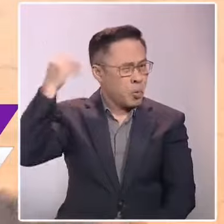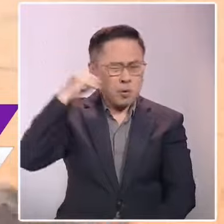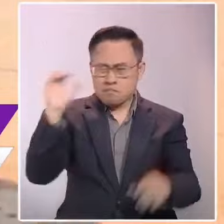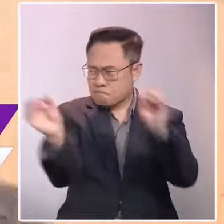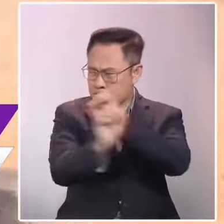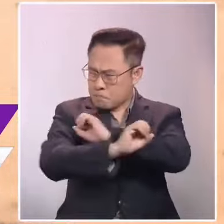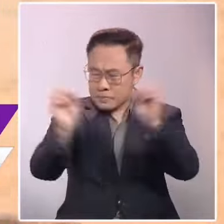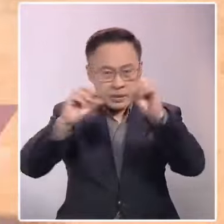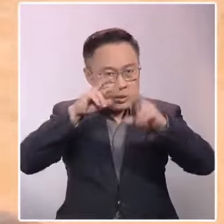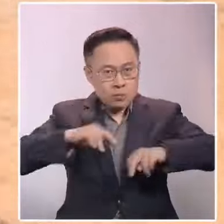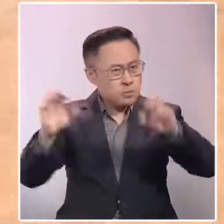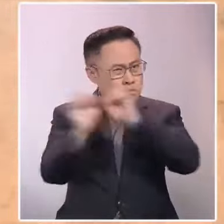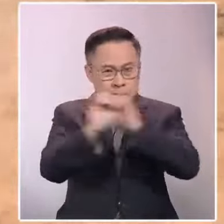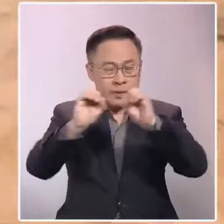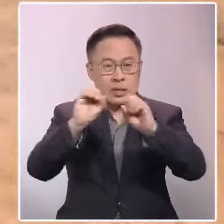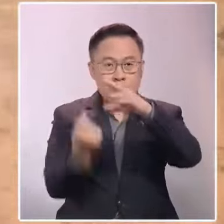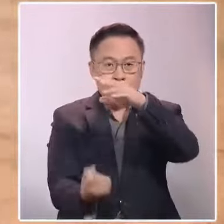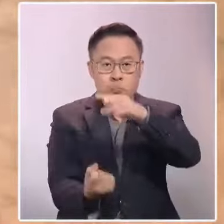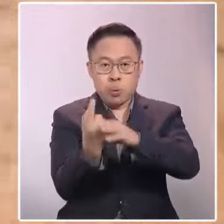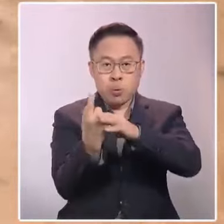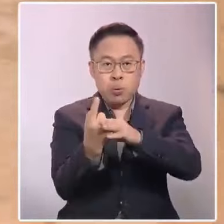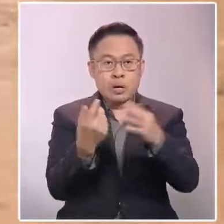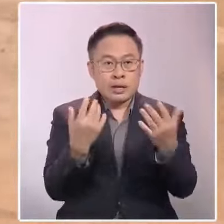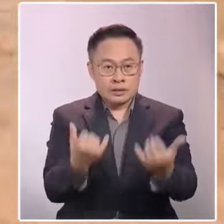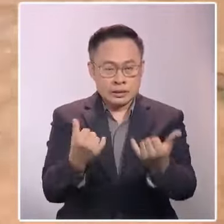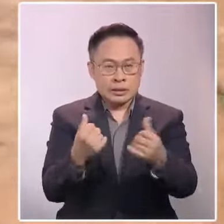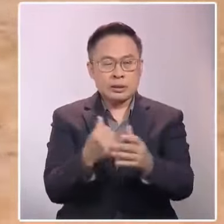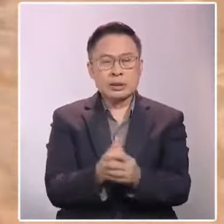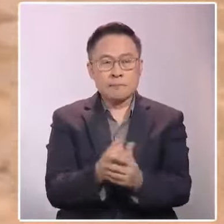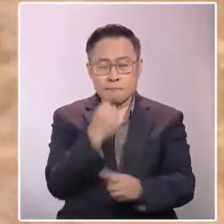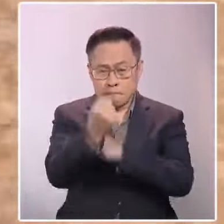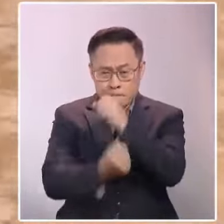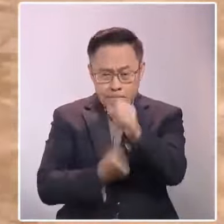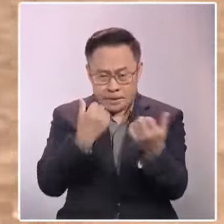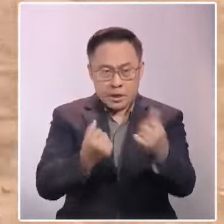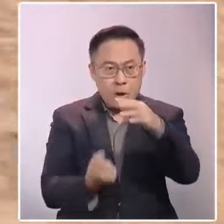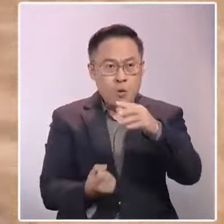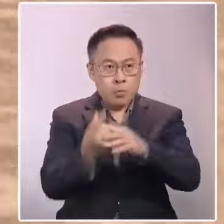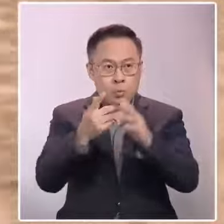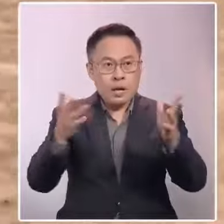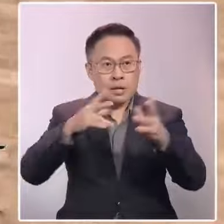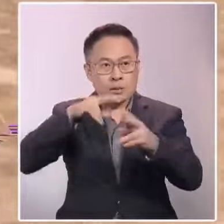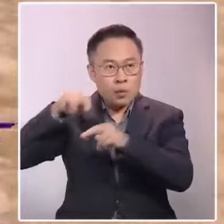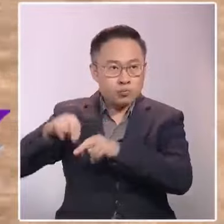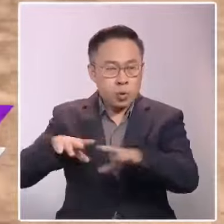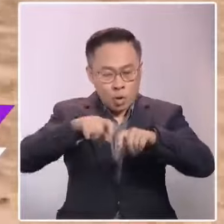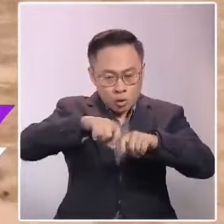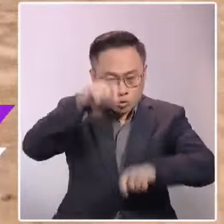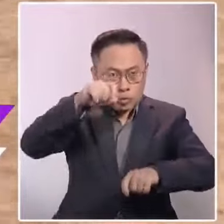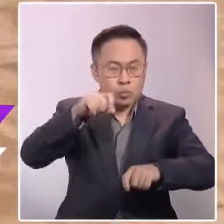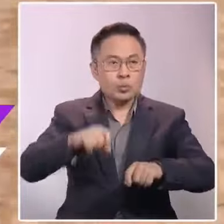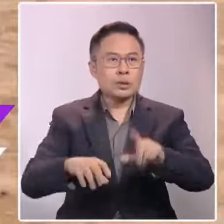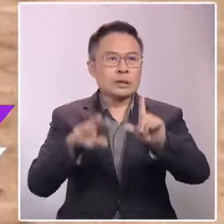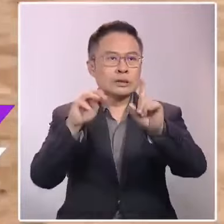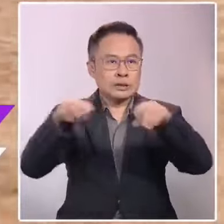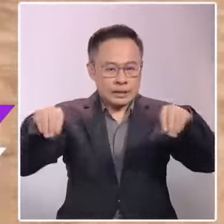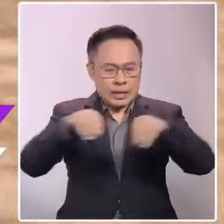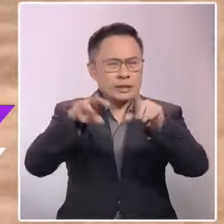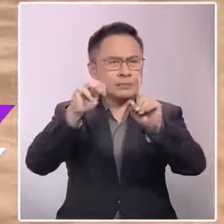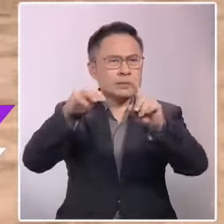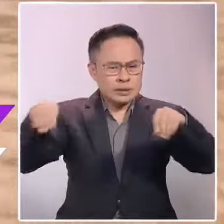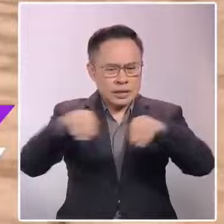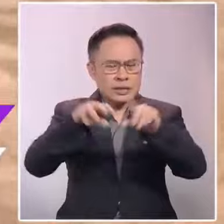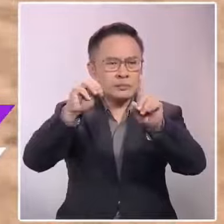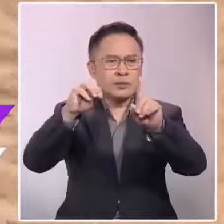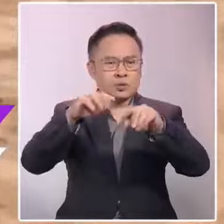แต่สภาพอย่างที่เห็นนะครับว่าตอนนี้น้ำจากลำน้ำปิงนั้นทะลักมาถึงจุดนี้ครับระดับน้ำที่ท่วมนั้นสูงเกือบ1เมตรนะครับชาวบ้